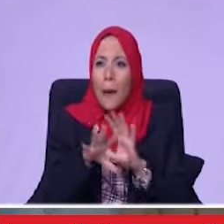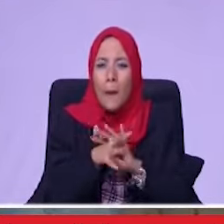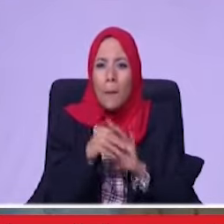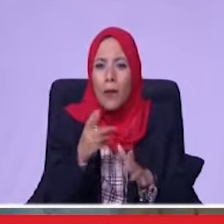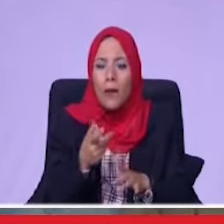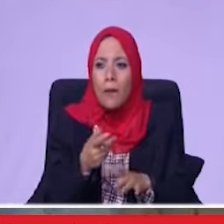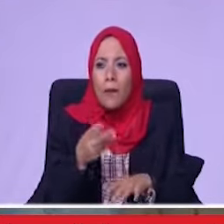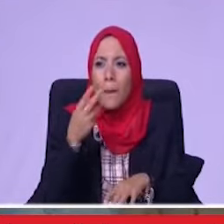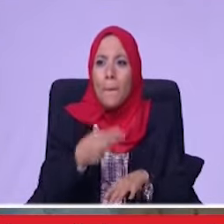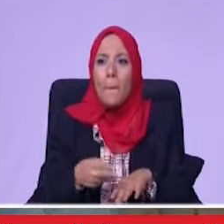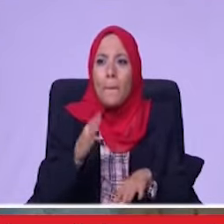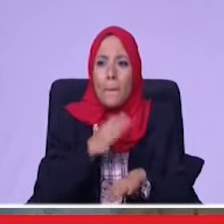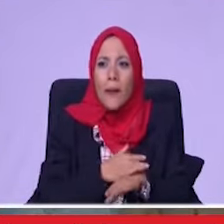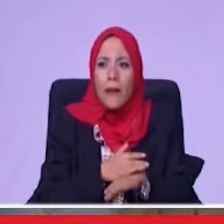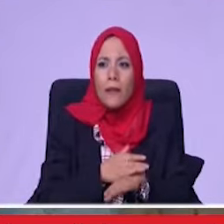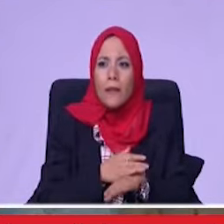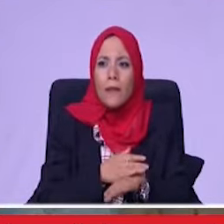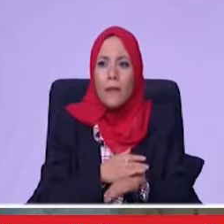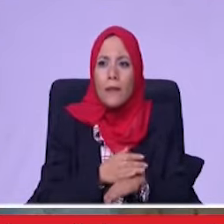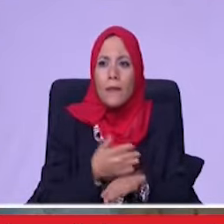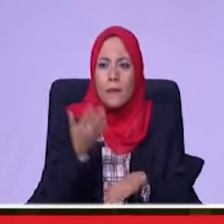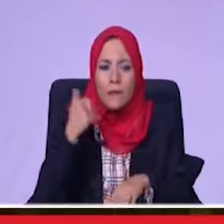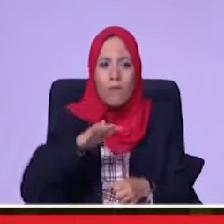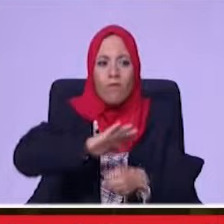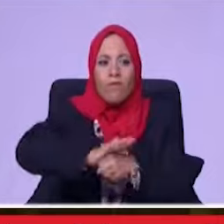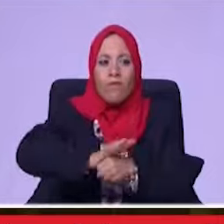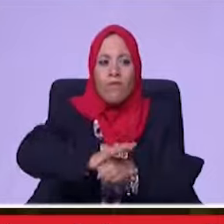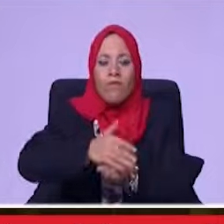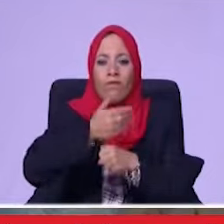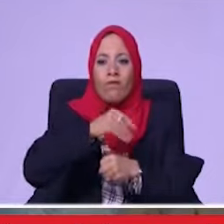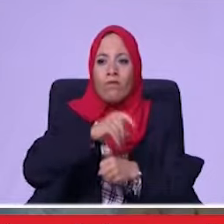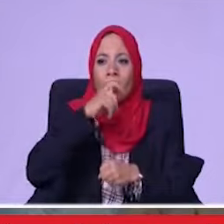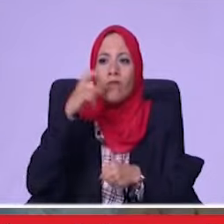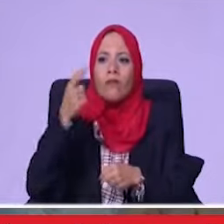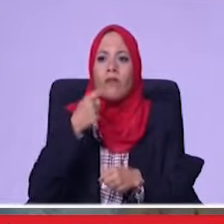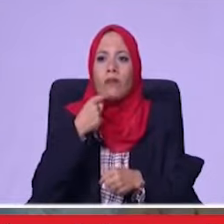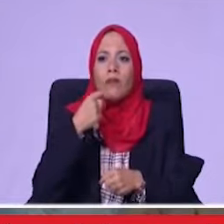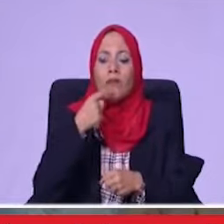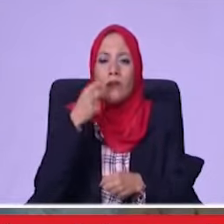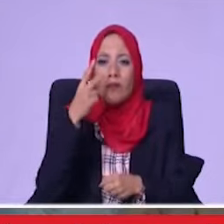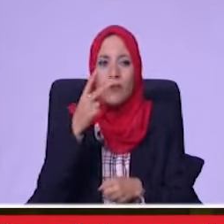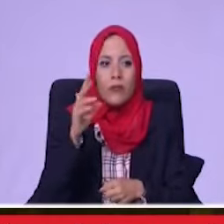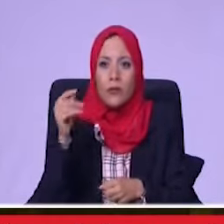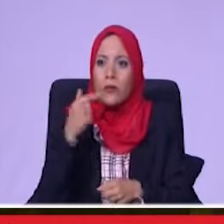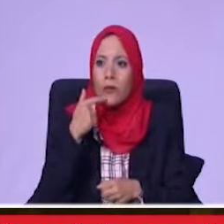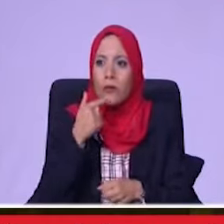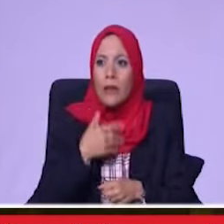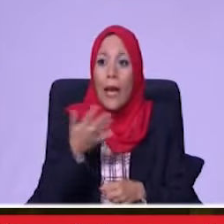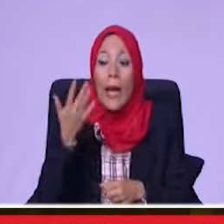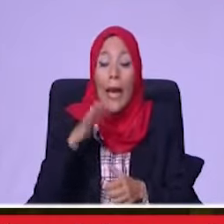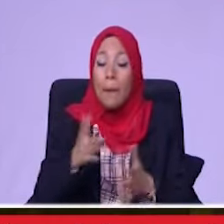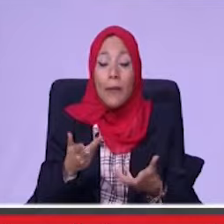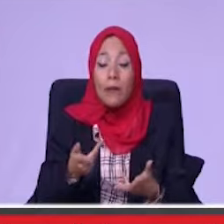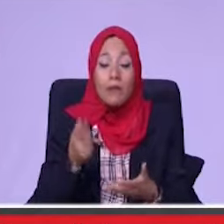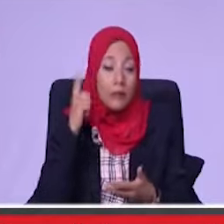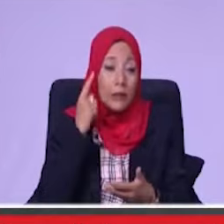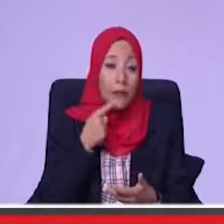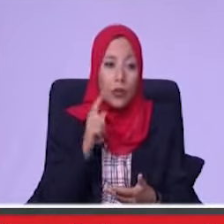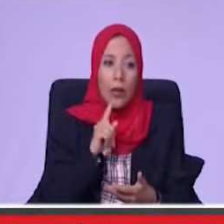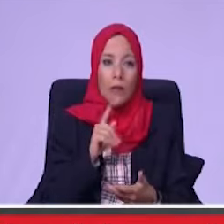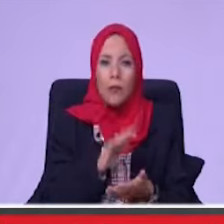بعد في اثناء الكليه يعني. هو سنه قد ايه النهارده؟ 24. امتى امتنع عن السمع وعن الكلام؟